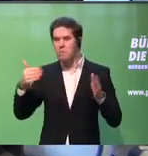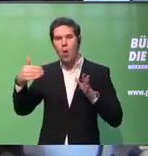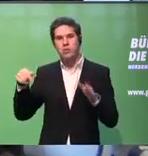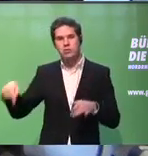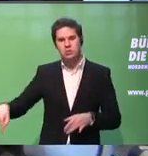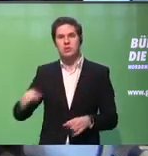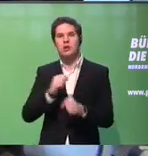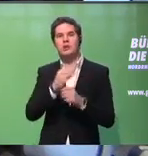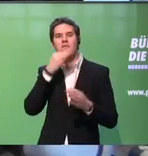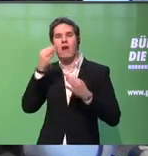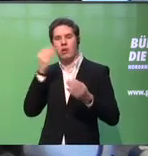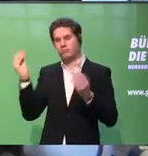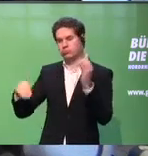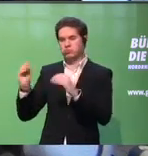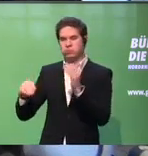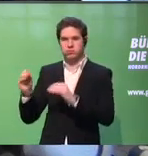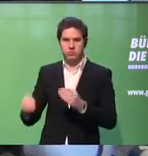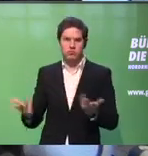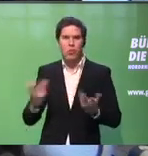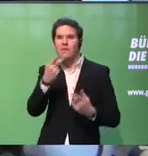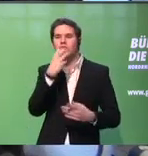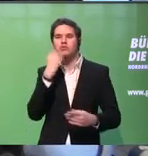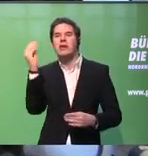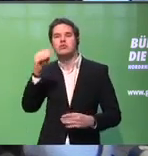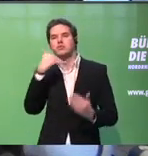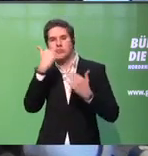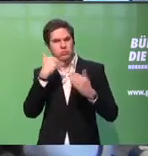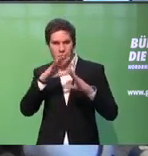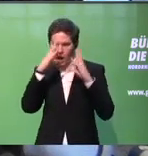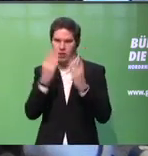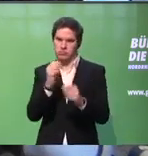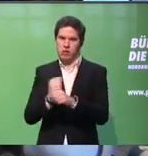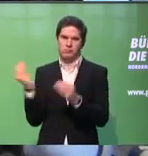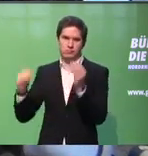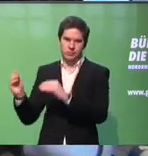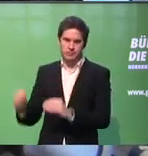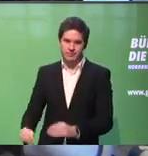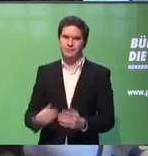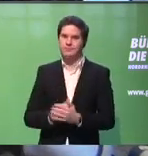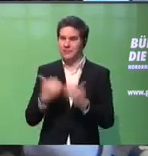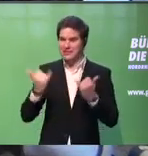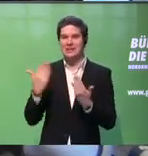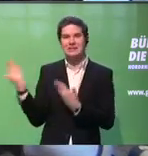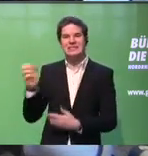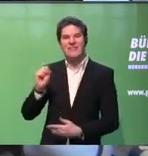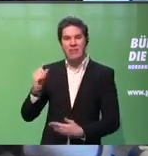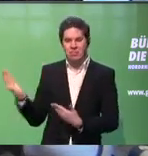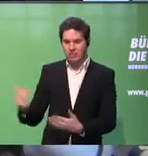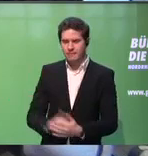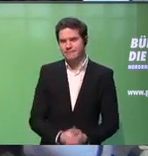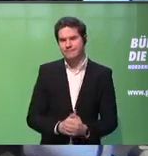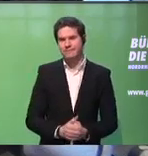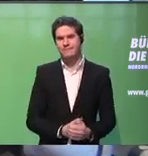und Wortmeldungen einzuwerfen. Sven, die Bühne ist deine, bitteschön.